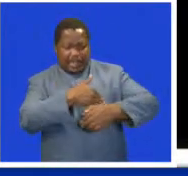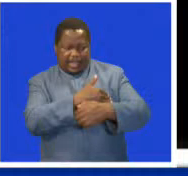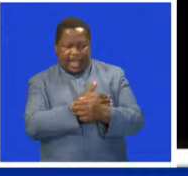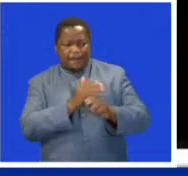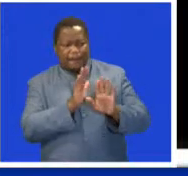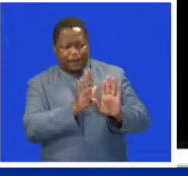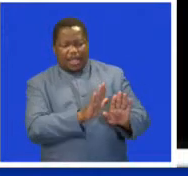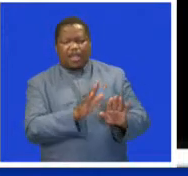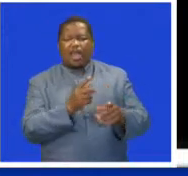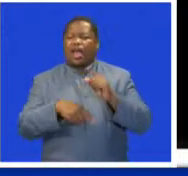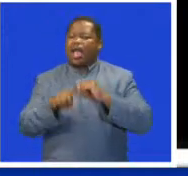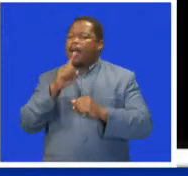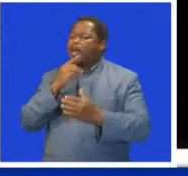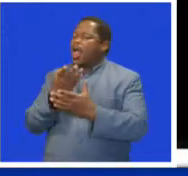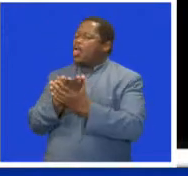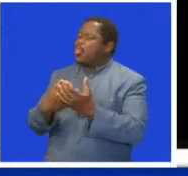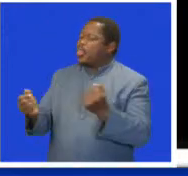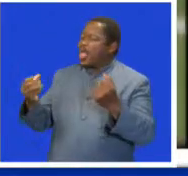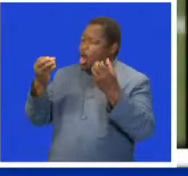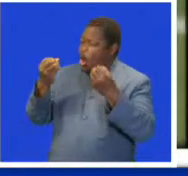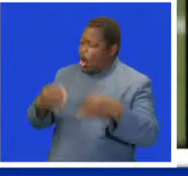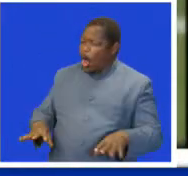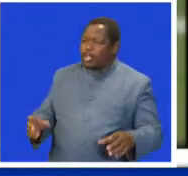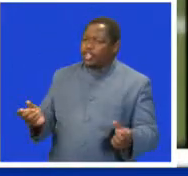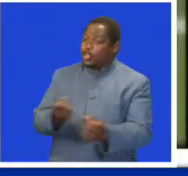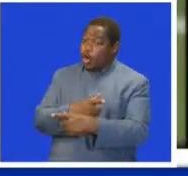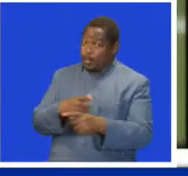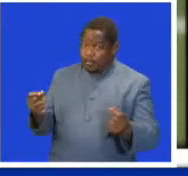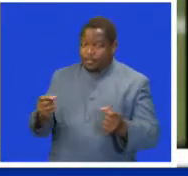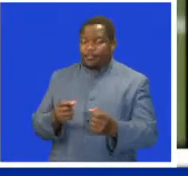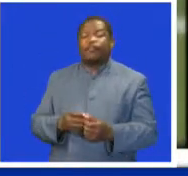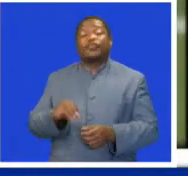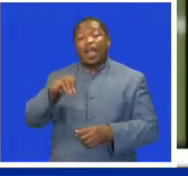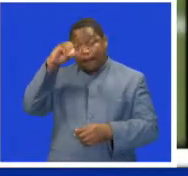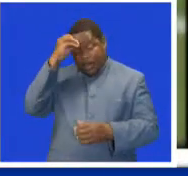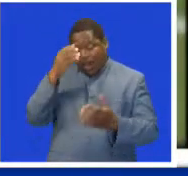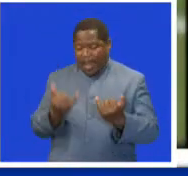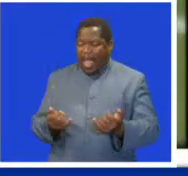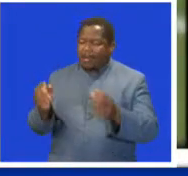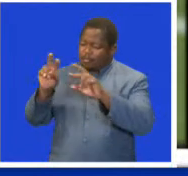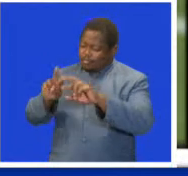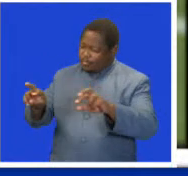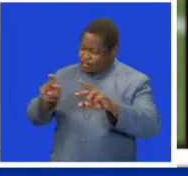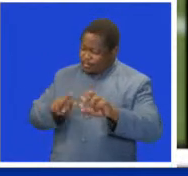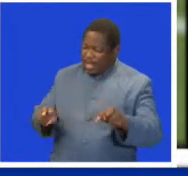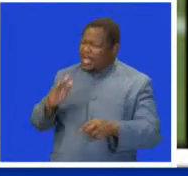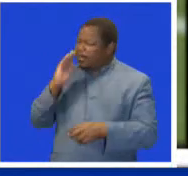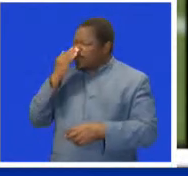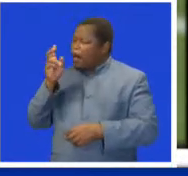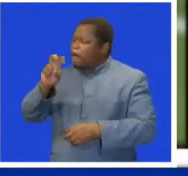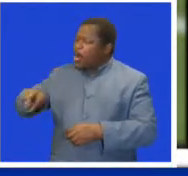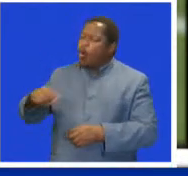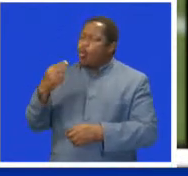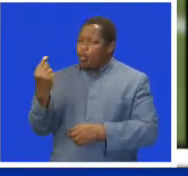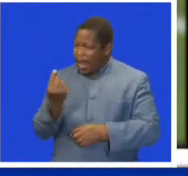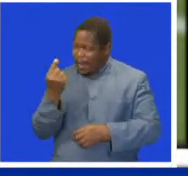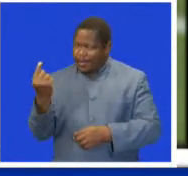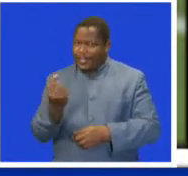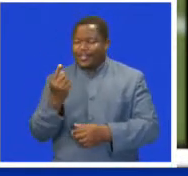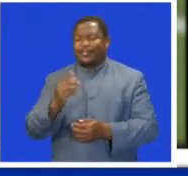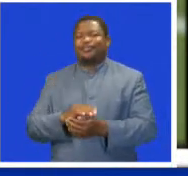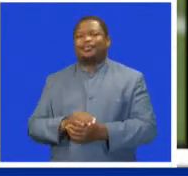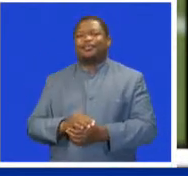ide inyamalale lapho igcinwa khona. Kanzulo chamuka emdlalweni wema UEFA League Nations dithi umdlalo